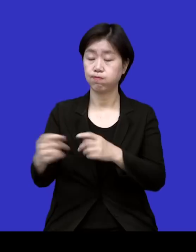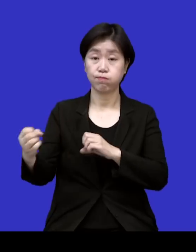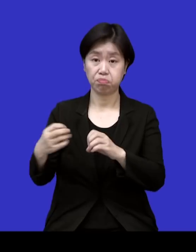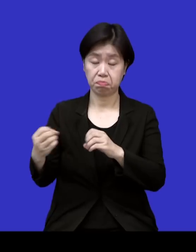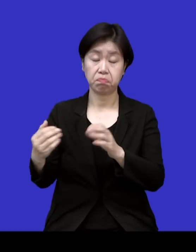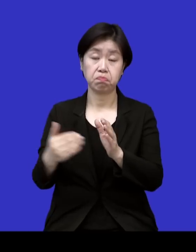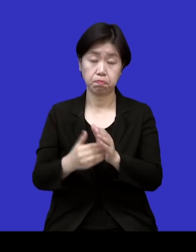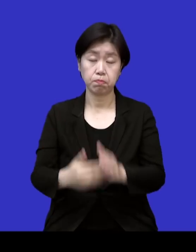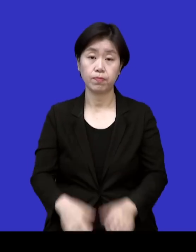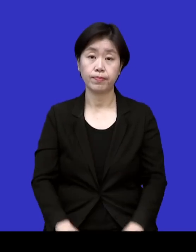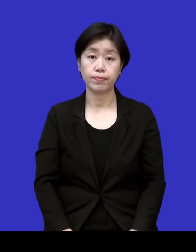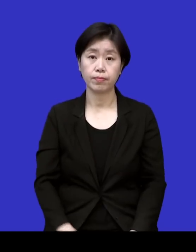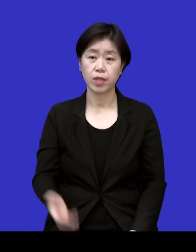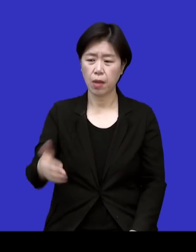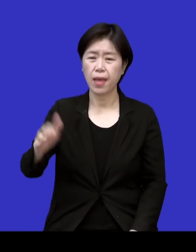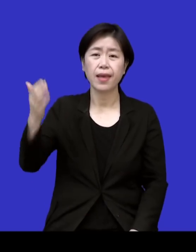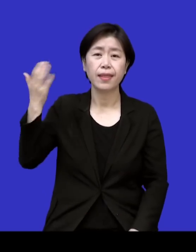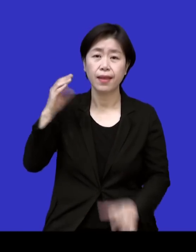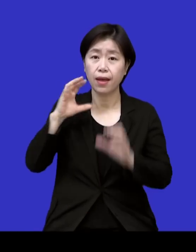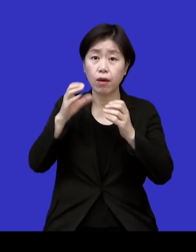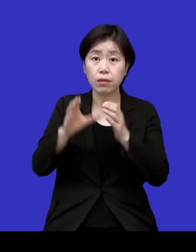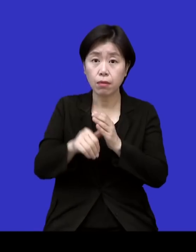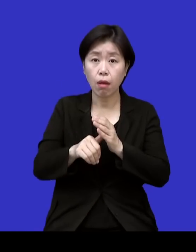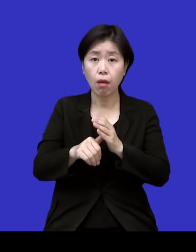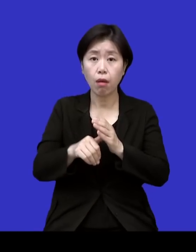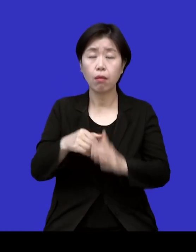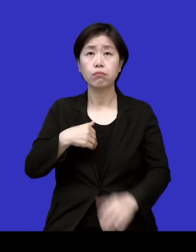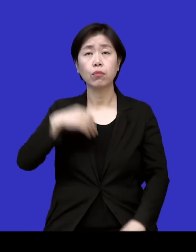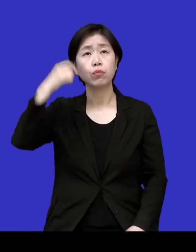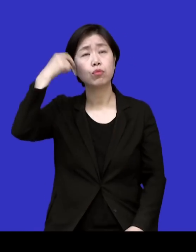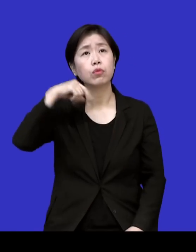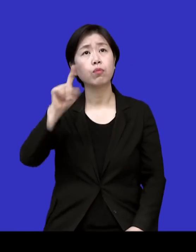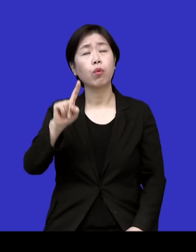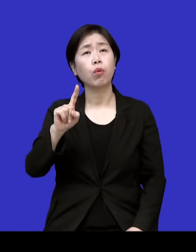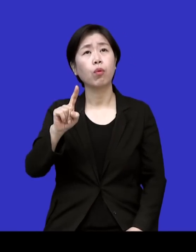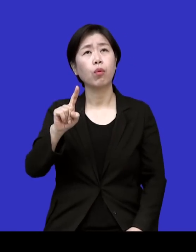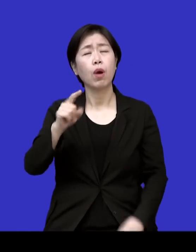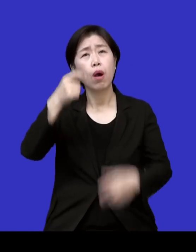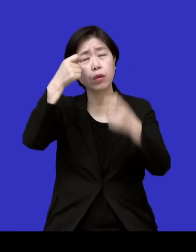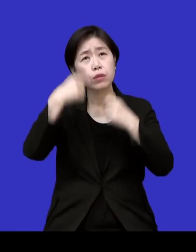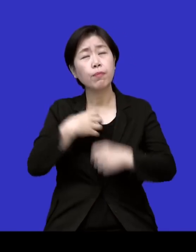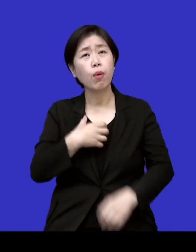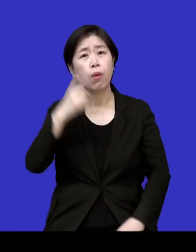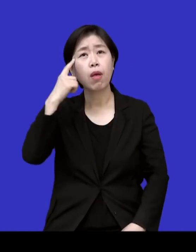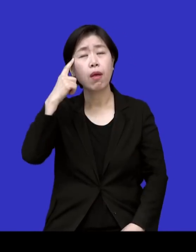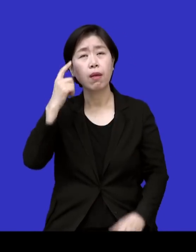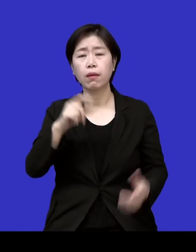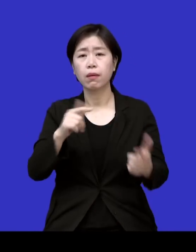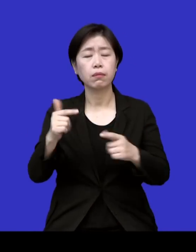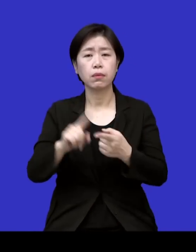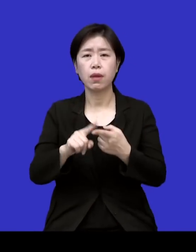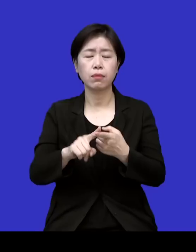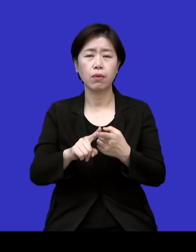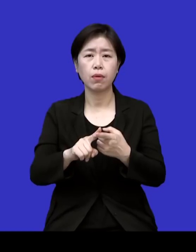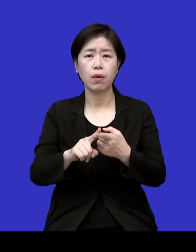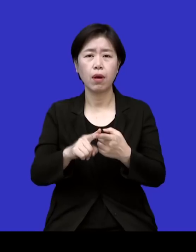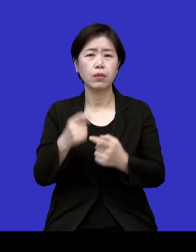근데도 그때는 각자 내가 뭐가 슬픈지를 설명을 할 수가 없으니까 그냥 이렇게 사라지는 대로 그냥